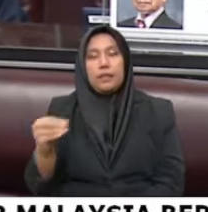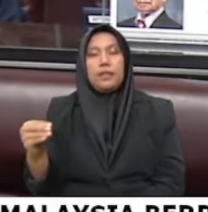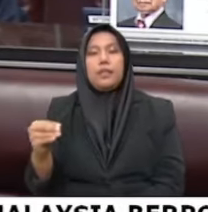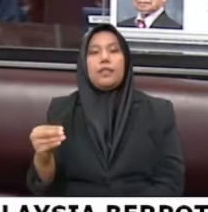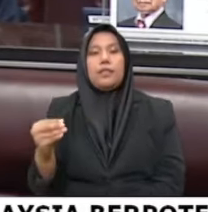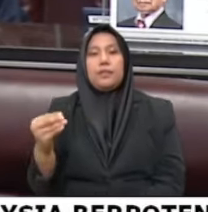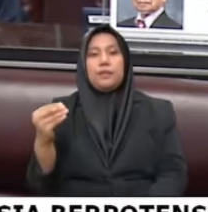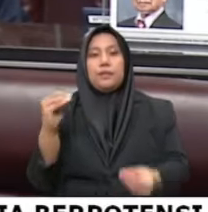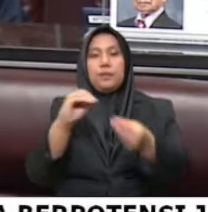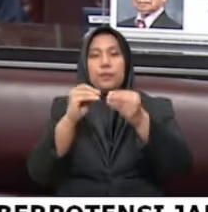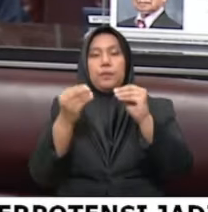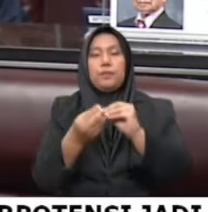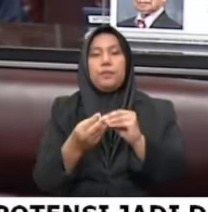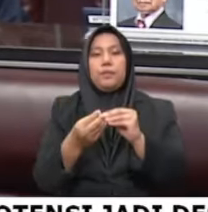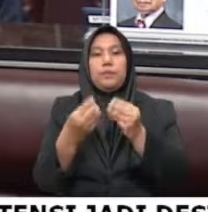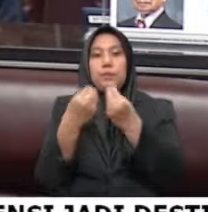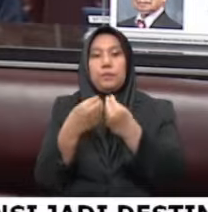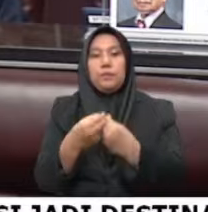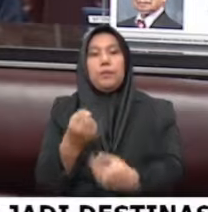number masih?